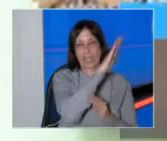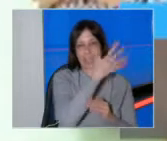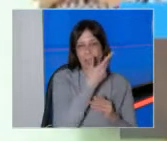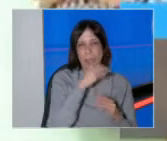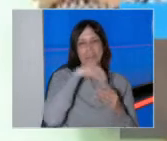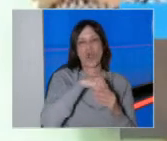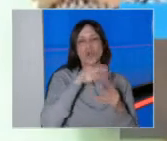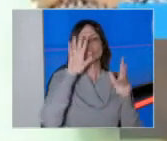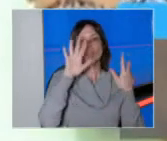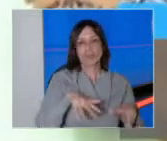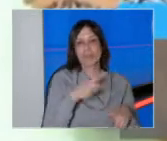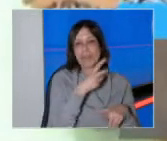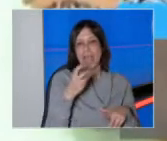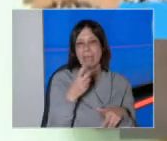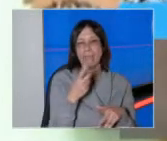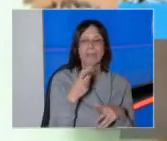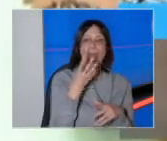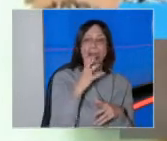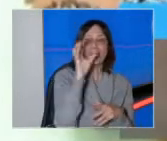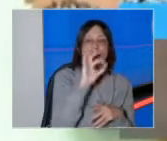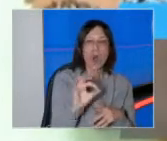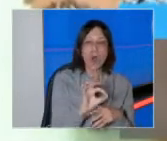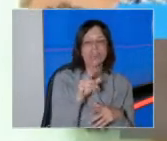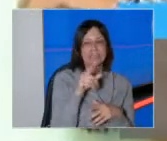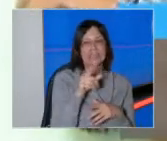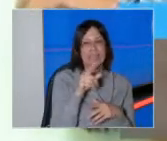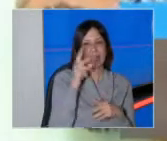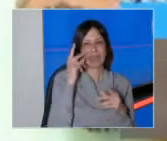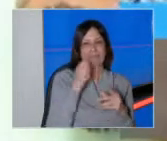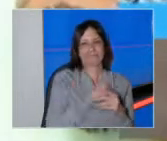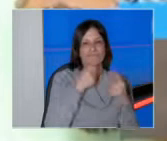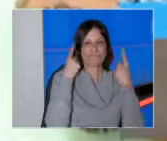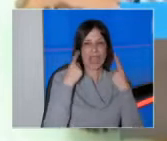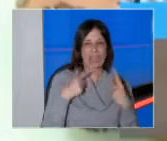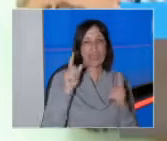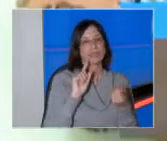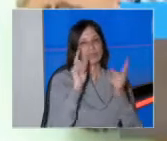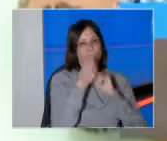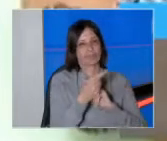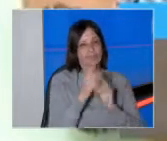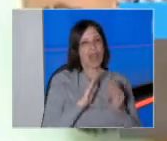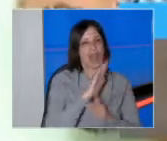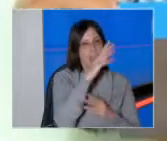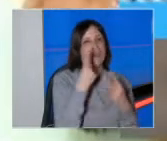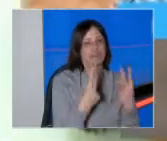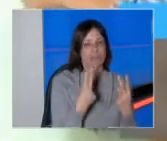מתוך ה-8,240 אחוז עם המגזר החרדי. וזה היה פה היפוך מגמה של עלייה מאוד